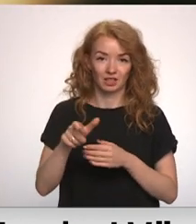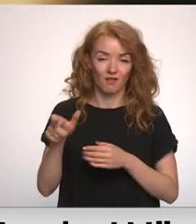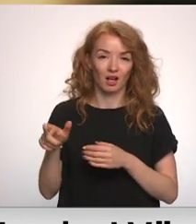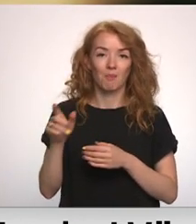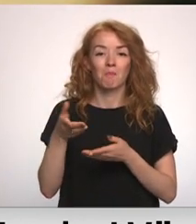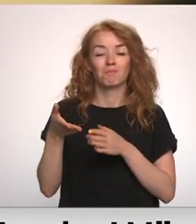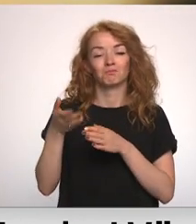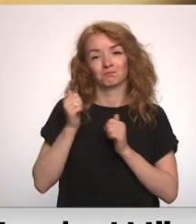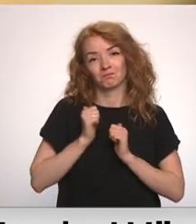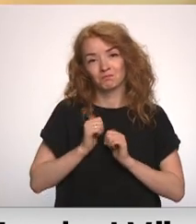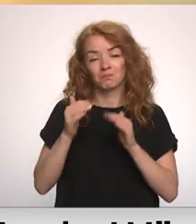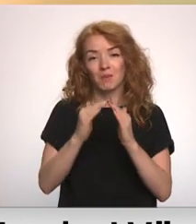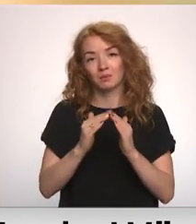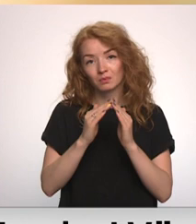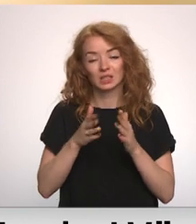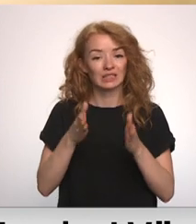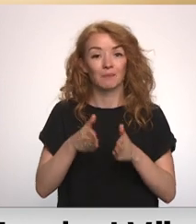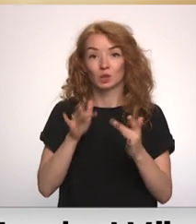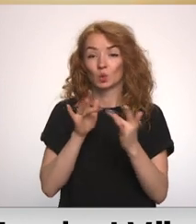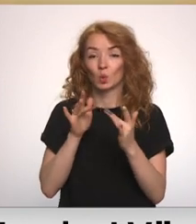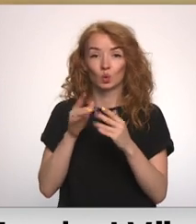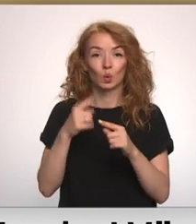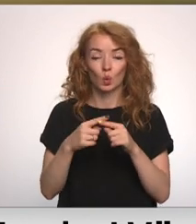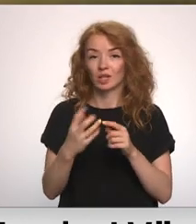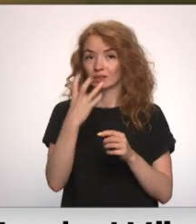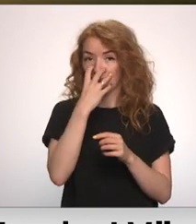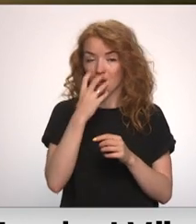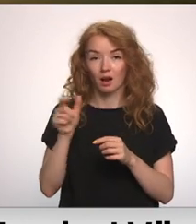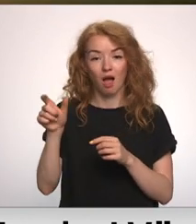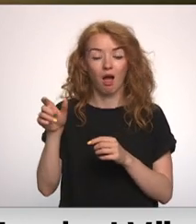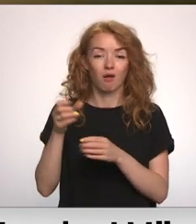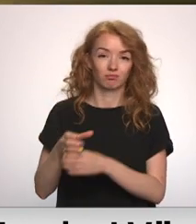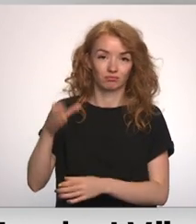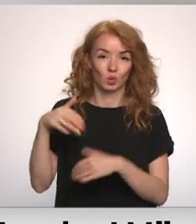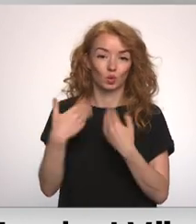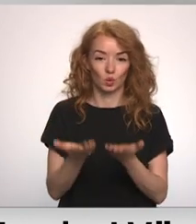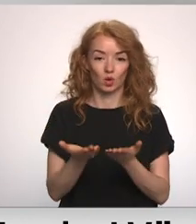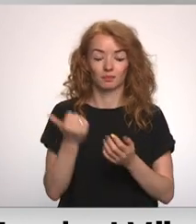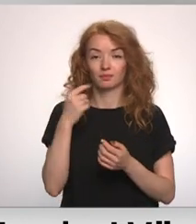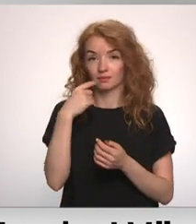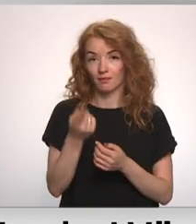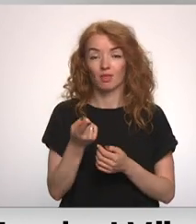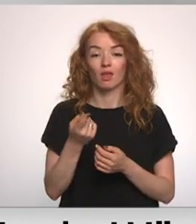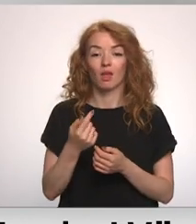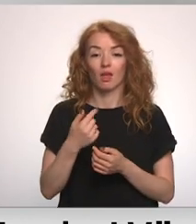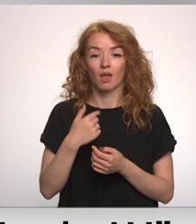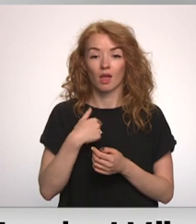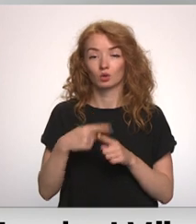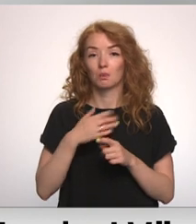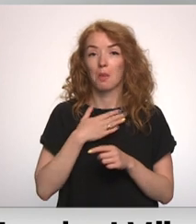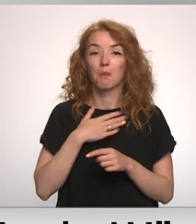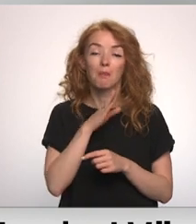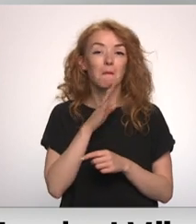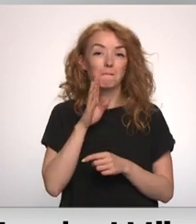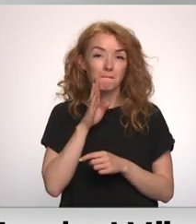Cilvēki varēja palikt savās mājās, jo slimnīcas gulta un skābekļa aparāts tika nodrošināti. Es un mana